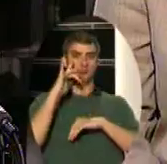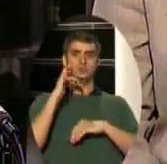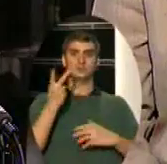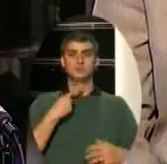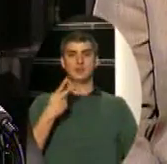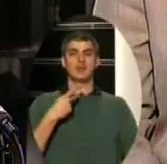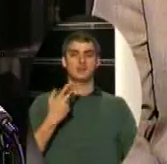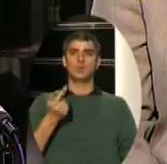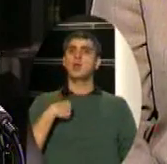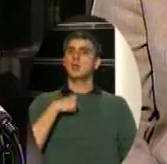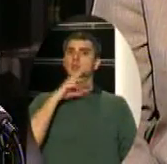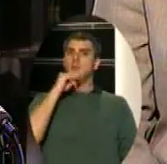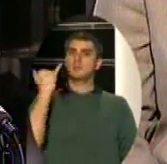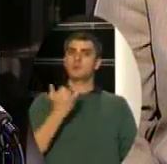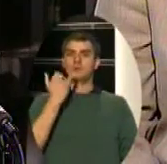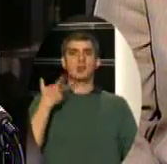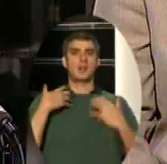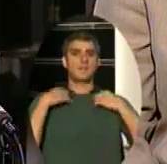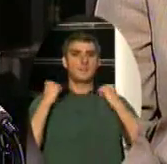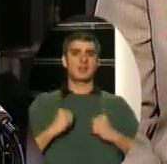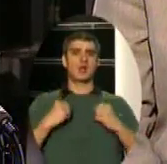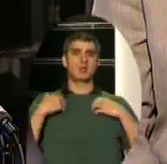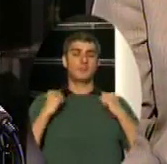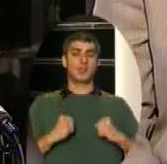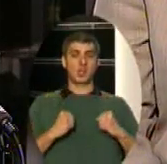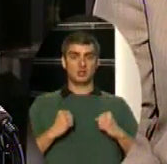בינינו. אנחנו מדברים כל הזמן על ביטחון, ביטחון.